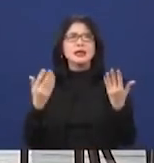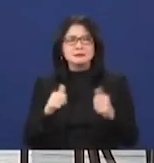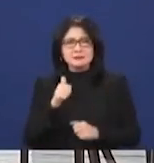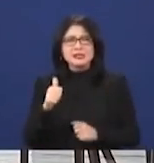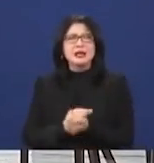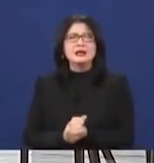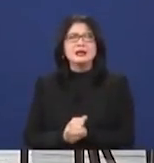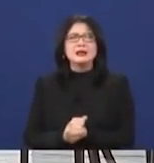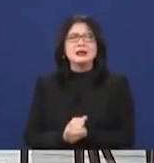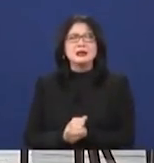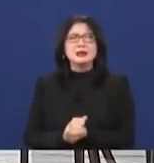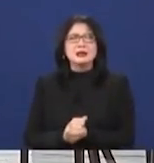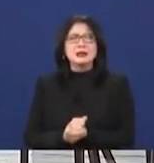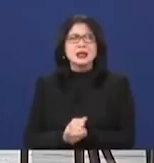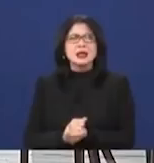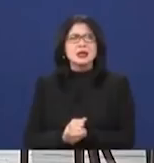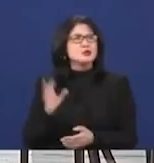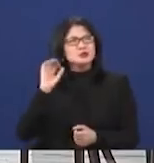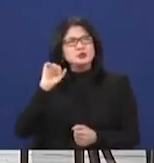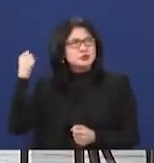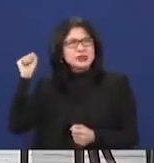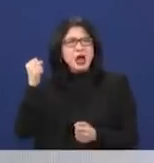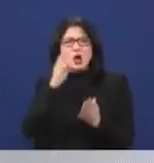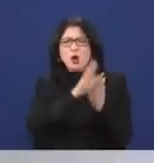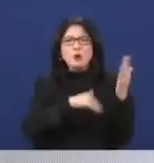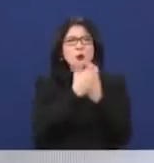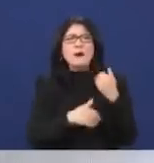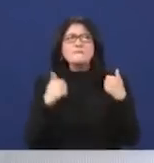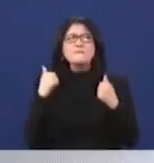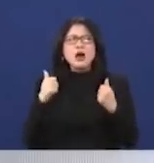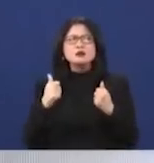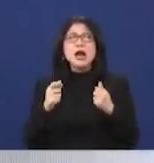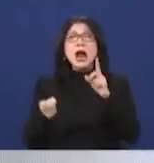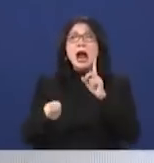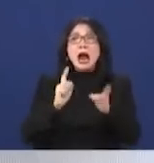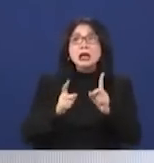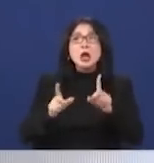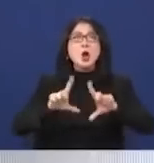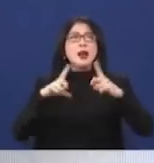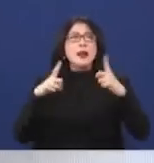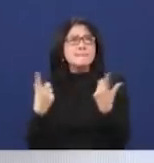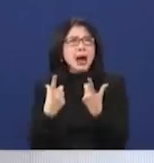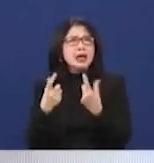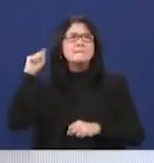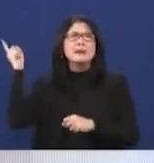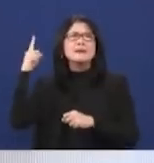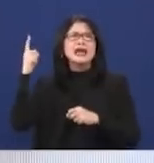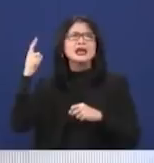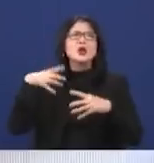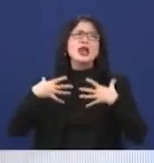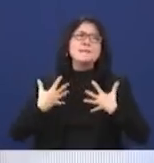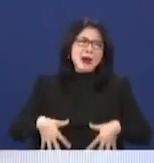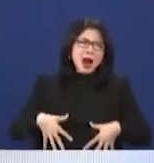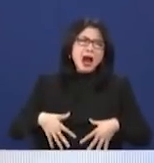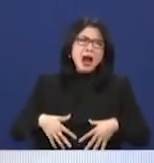Tidak mungkin program yang sehebat apapun kalau lembaga-lembaga pemerintah itu lemah.